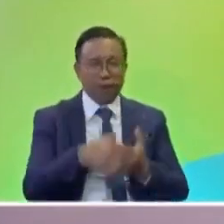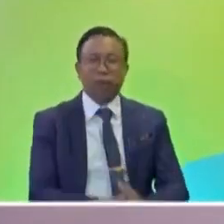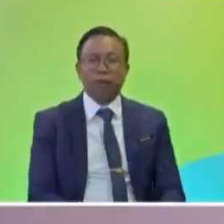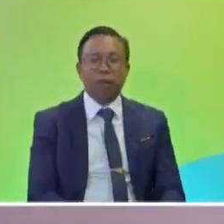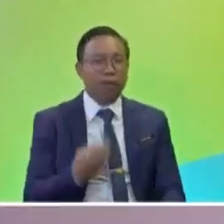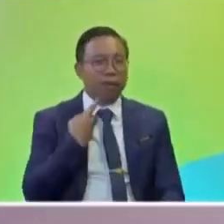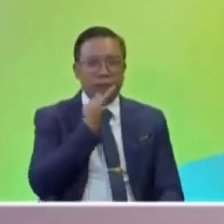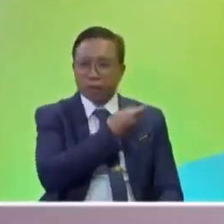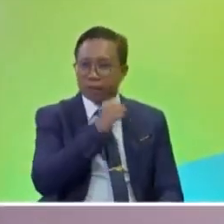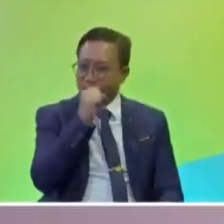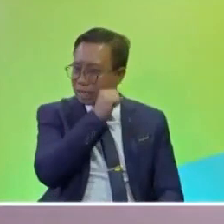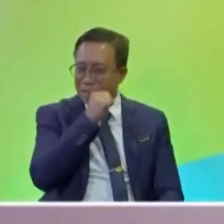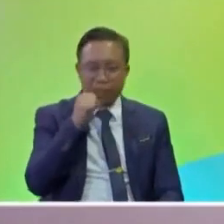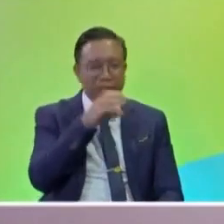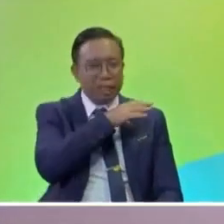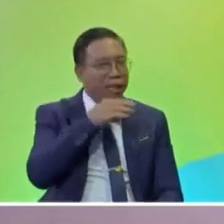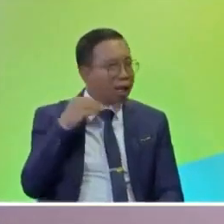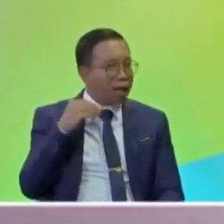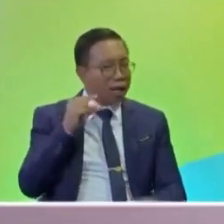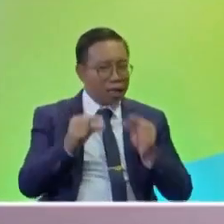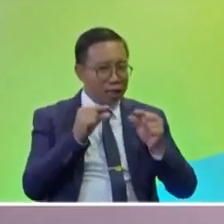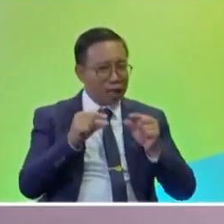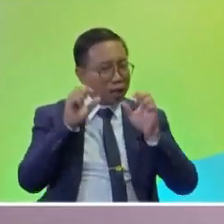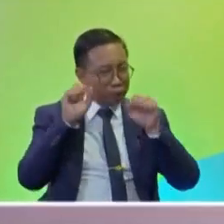kita menyanyi dan bergerak. Boleh?